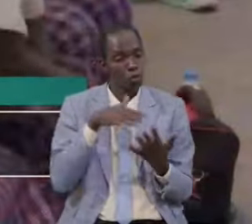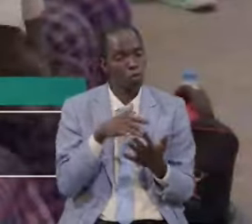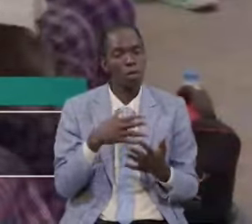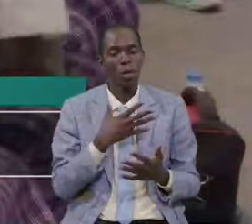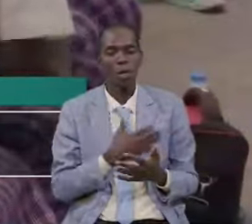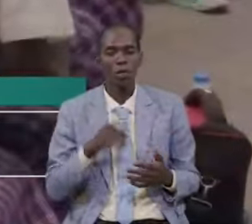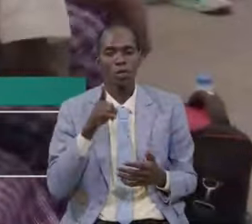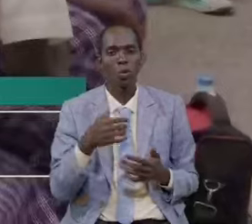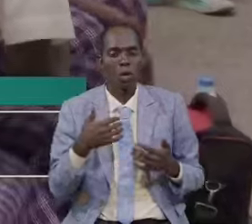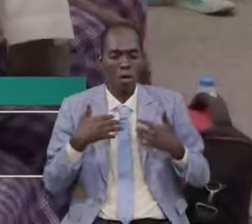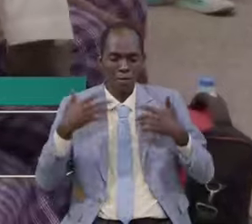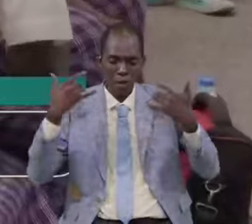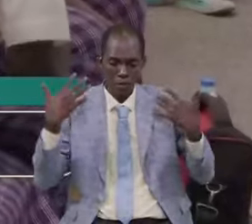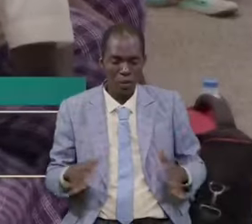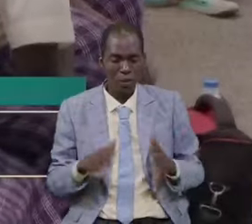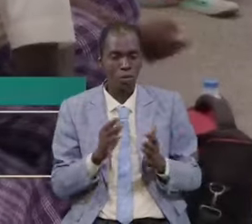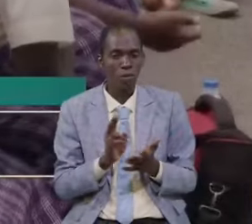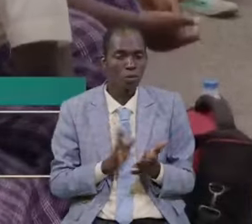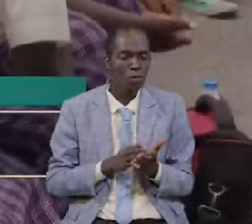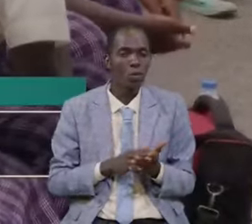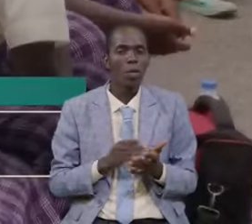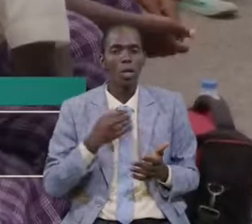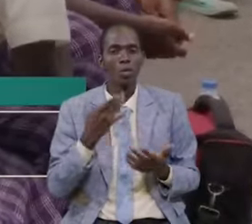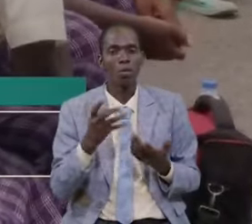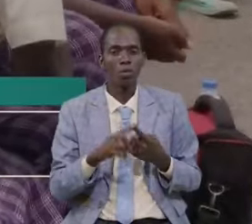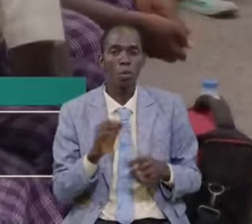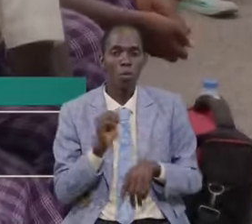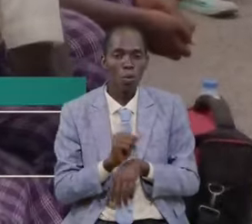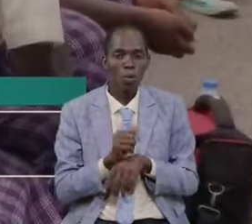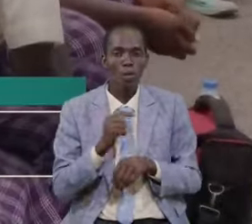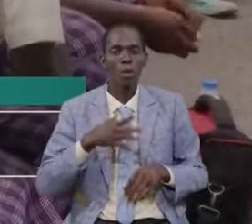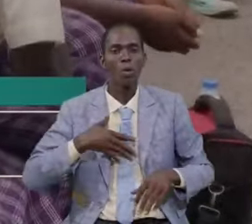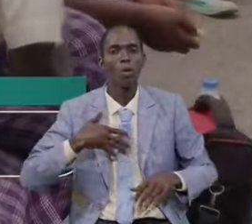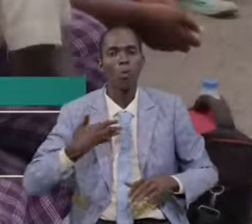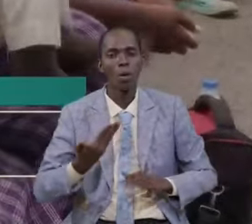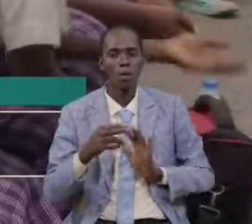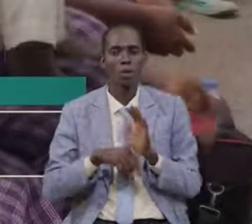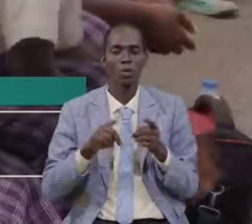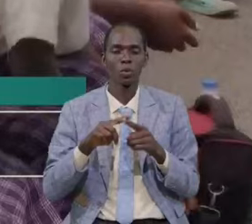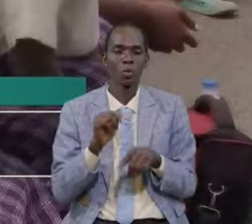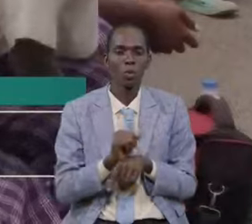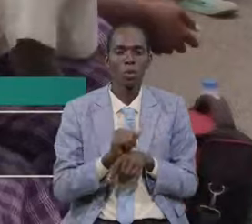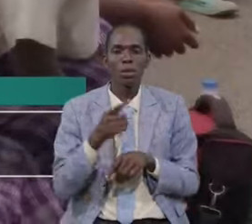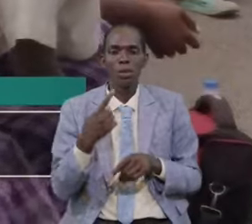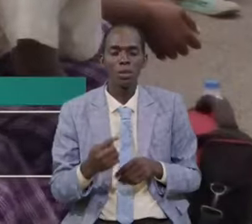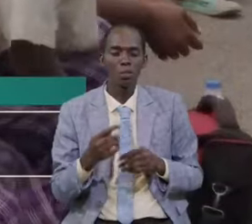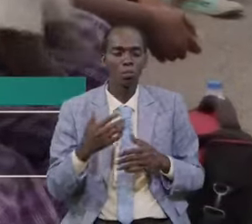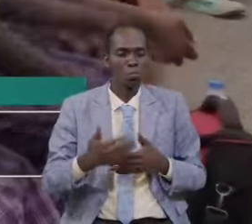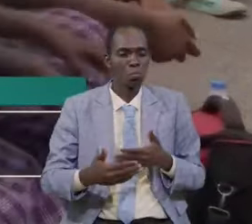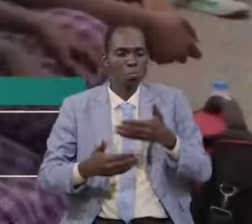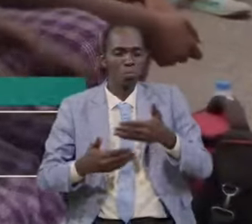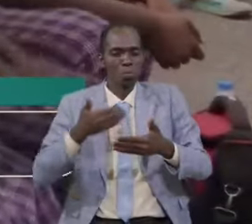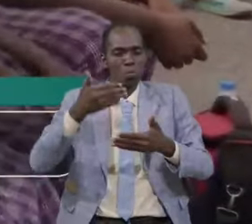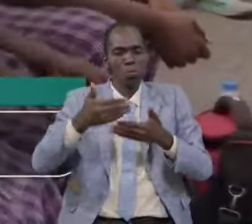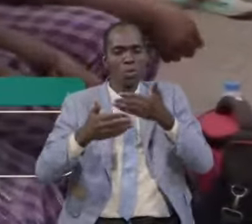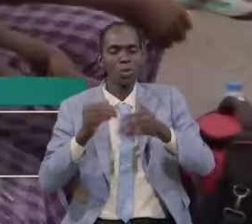volonté. Après avoir fini, tu dois travailler. Tu travailles, la volonté de progresser. Tu fais du progrès, la volonté donc de faire des recherches